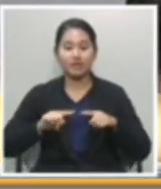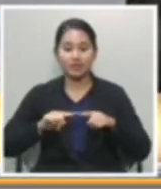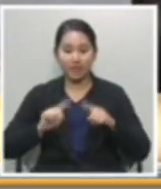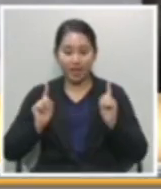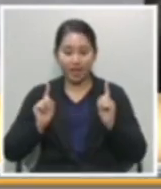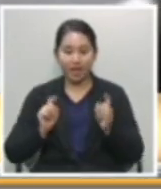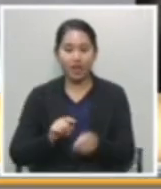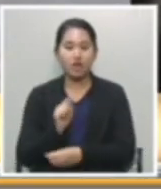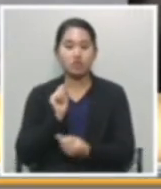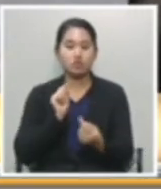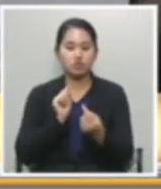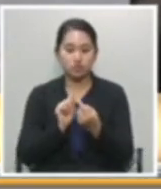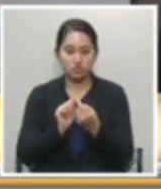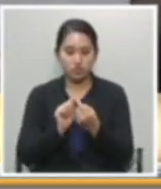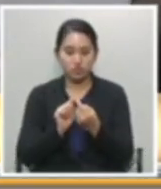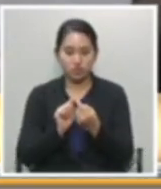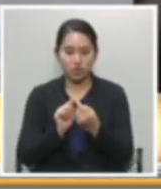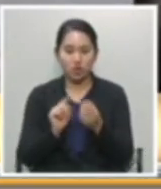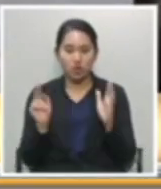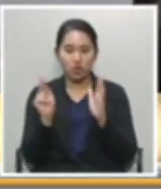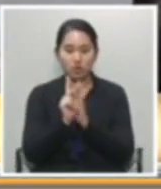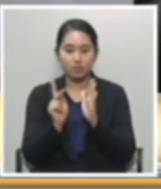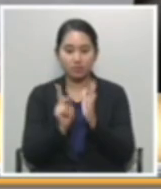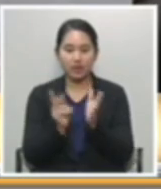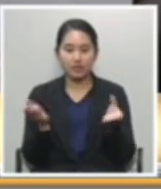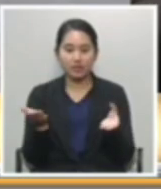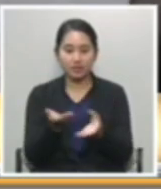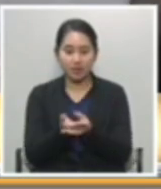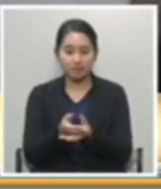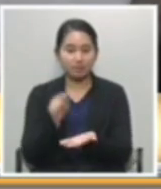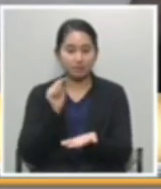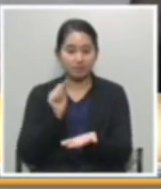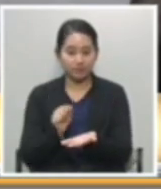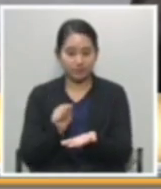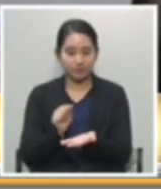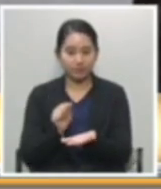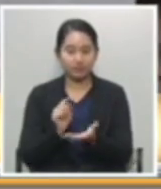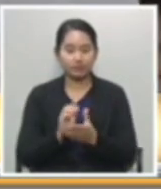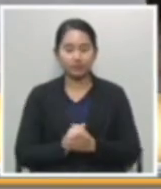ดพระราชบัญญัติที่เสนอมานี้นะฮะ